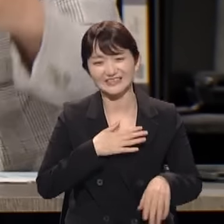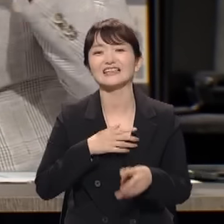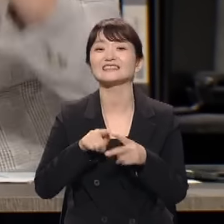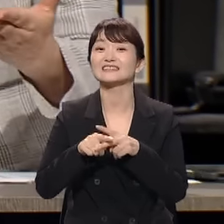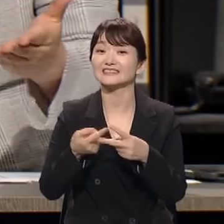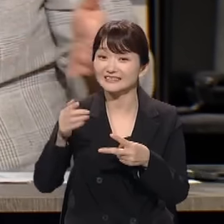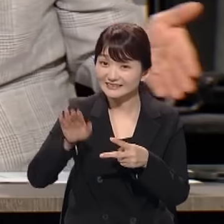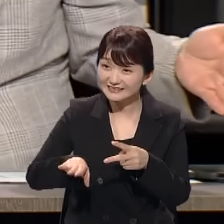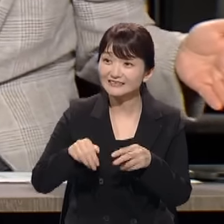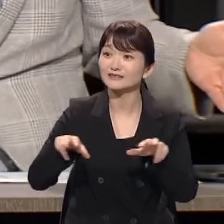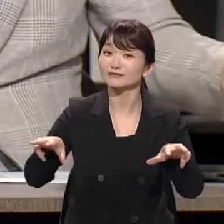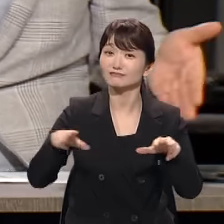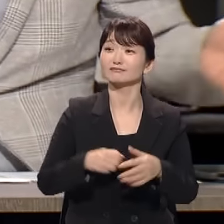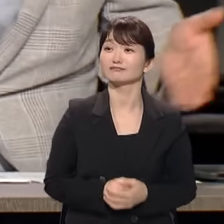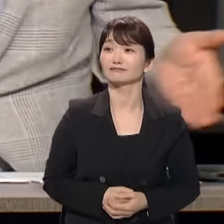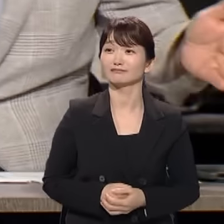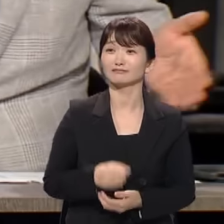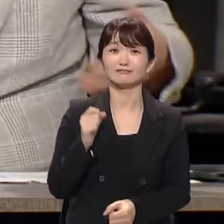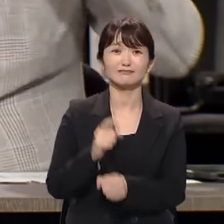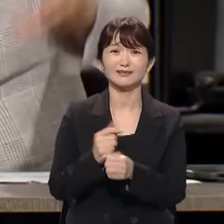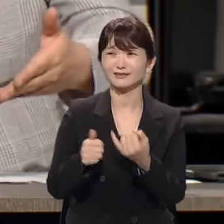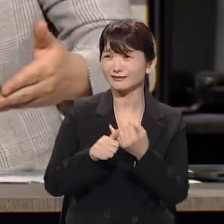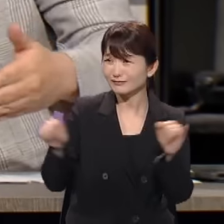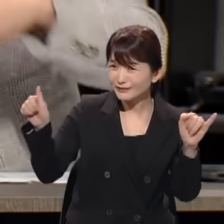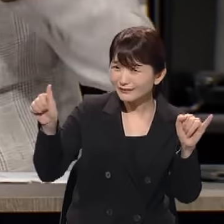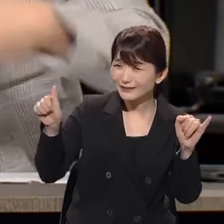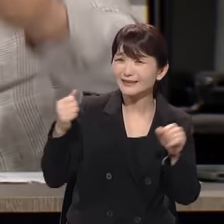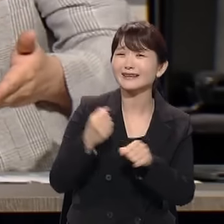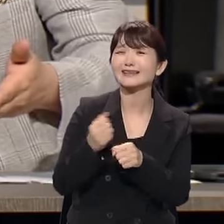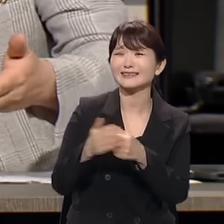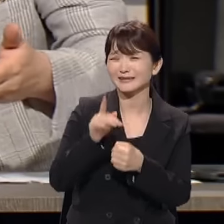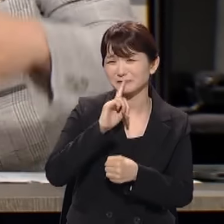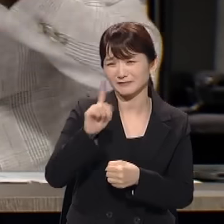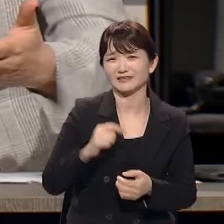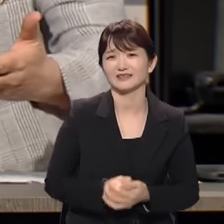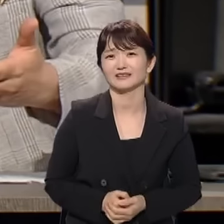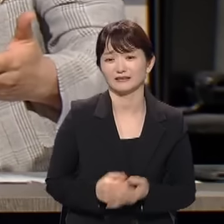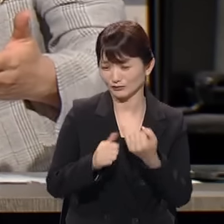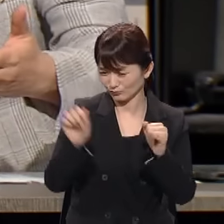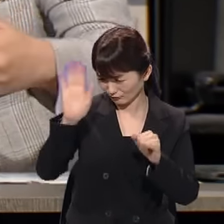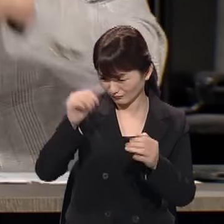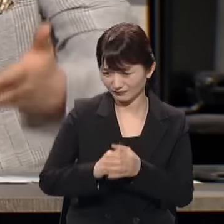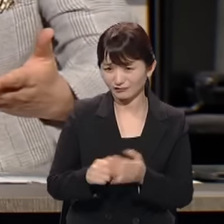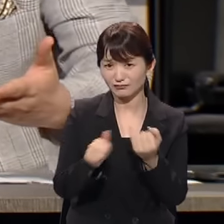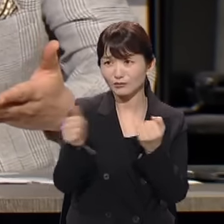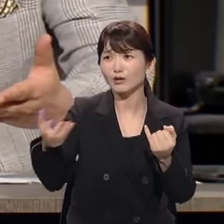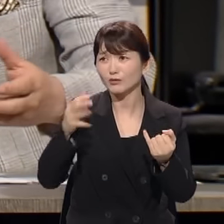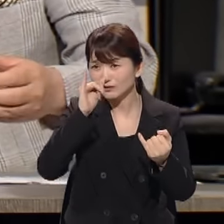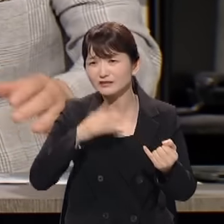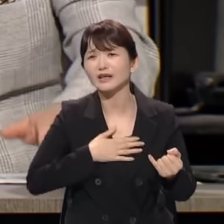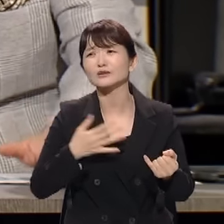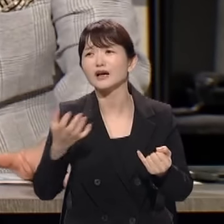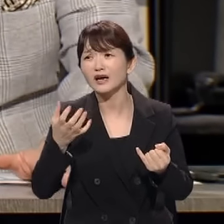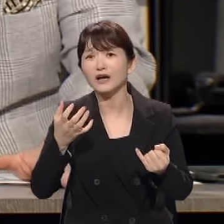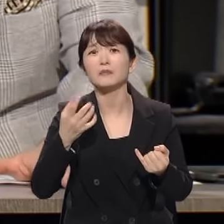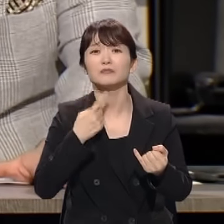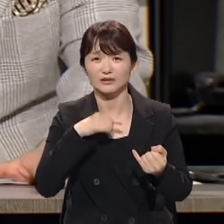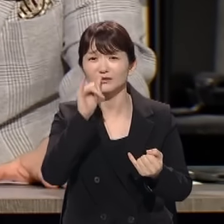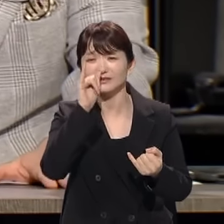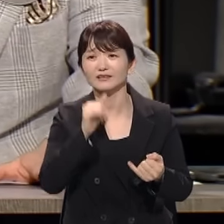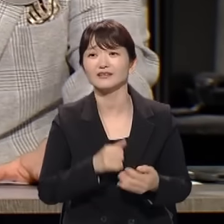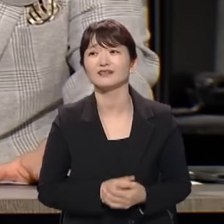하지만 이해는 해서 지금 뭐 벌써 이혼하라고 막 올라오니까 제가 하는 거예요. 이혼할 거리는 아니다. 아플 수 있다. 나도 아파봤다. 나도